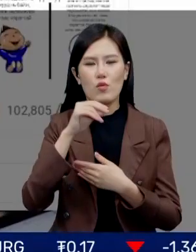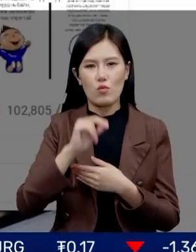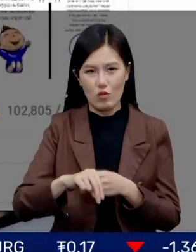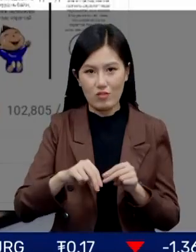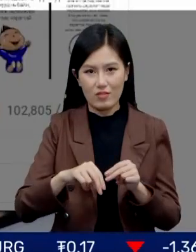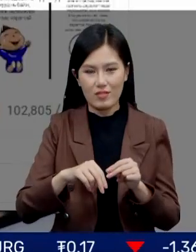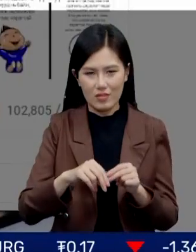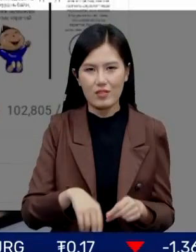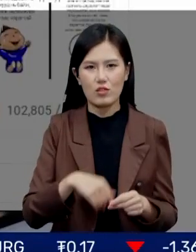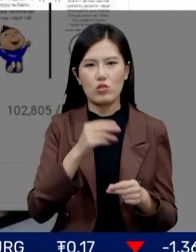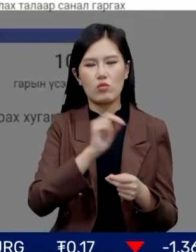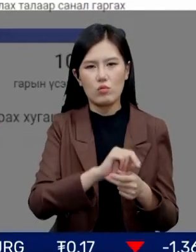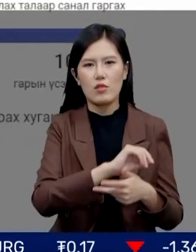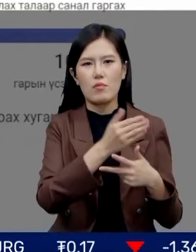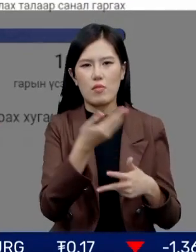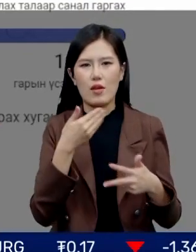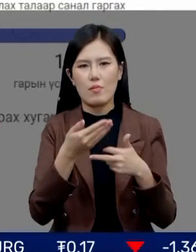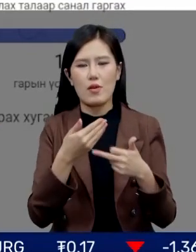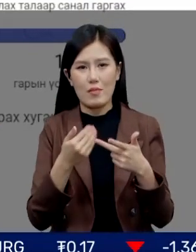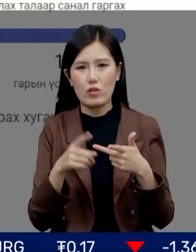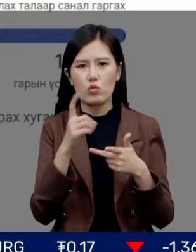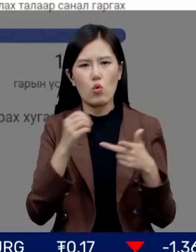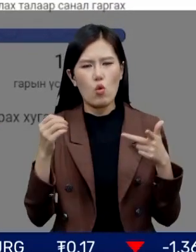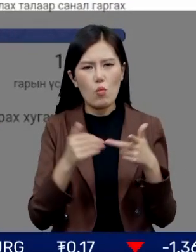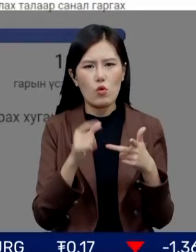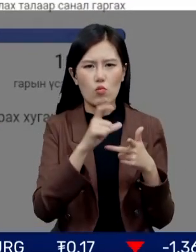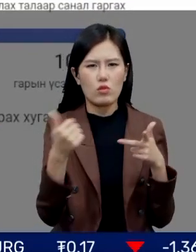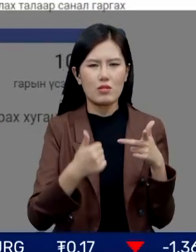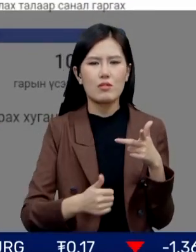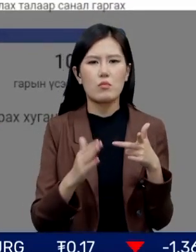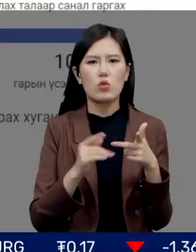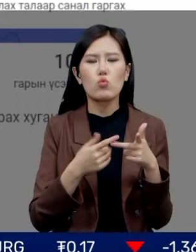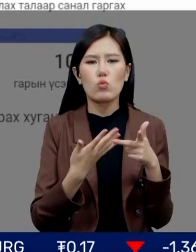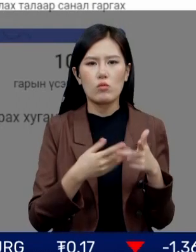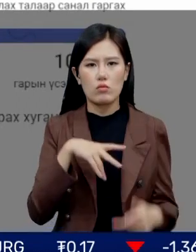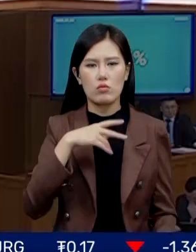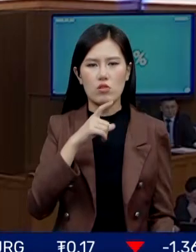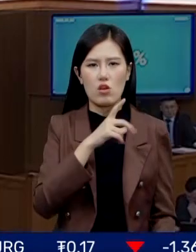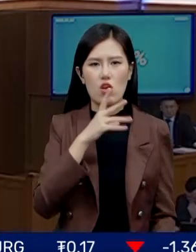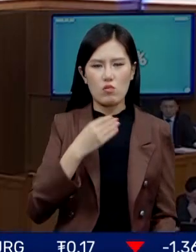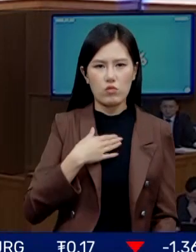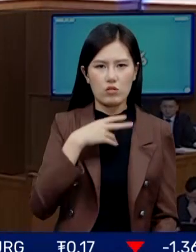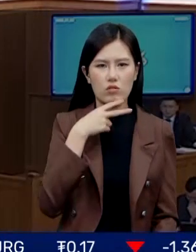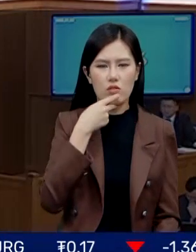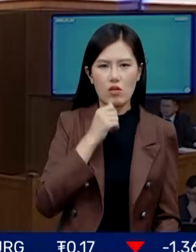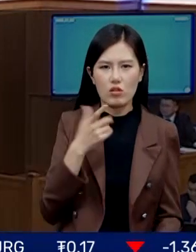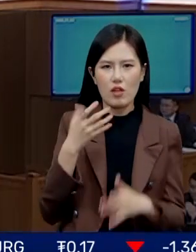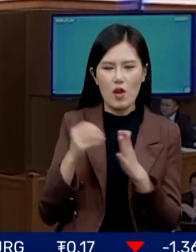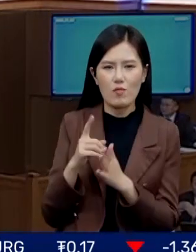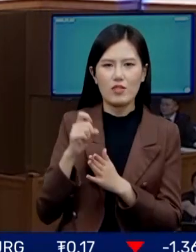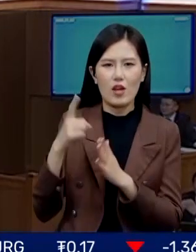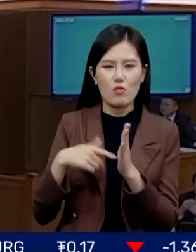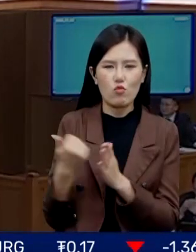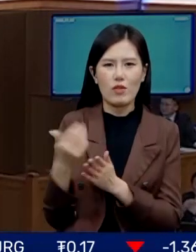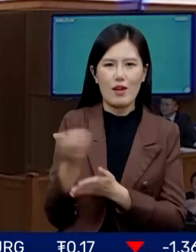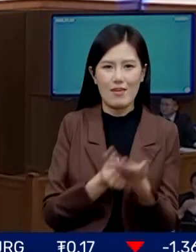иргэний дэмжлэг аваад байгаа. За цалинтай ээжийн 50 мянган төгрөгийг нэмэгдүүлэх тухай иргэний нийтийн уг өргөдлийг улс их хурлын дарга өнөөдрийн чуулганы